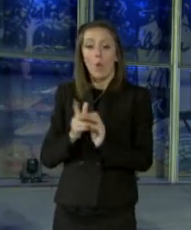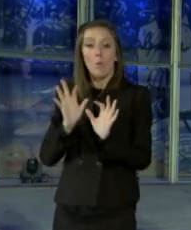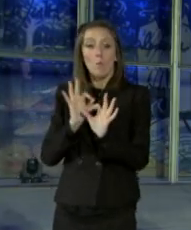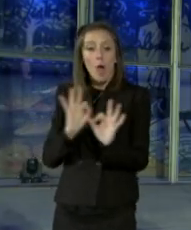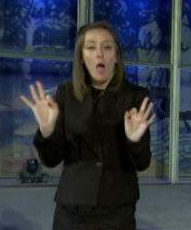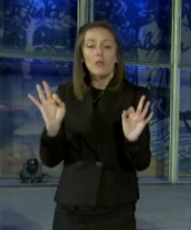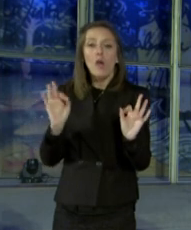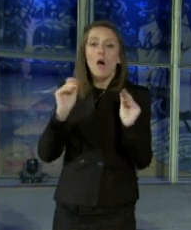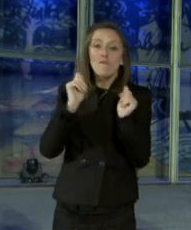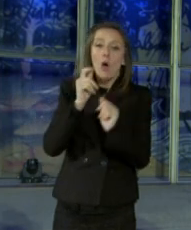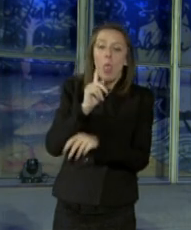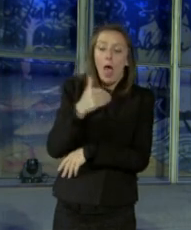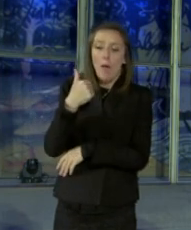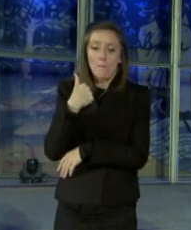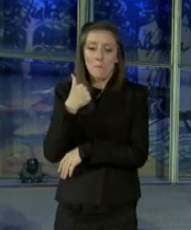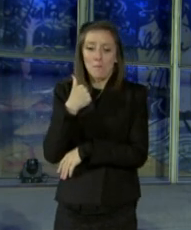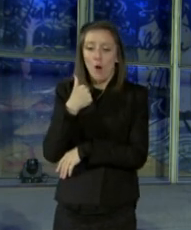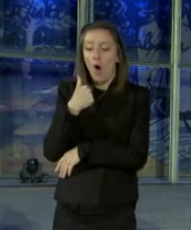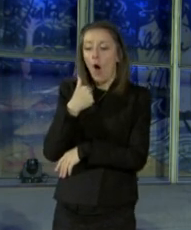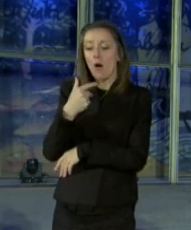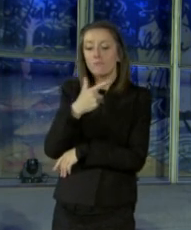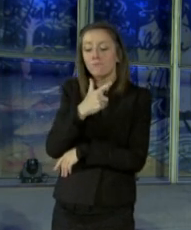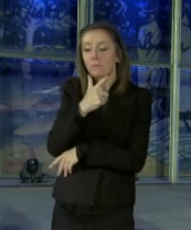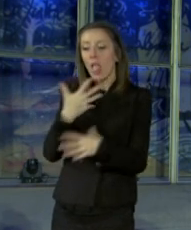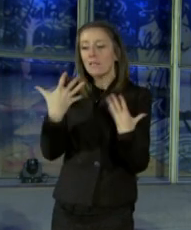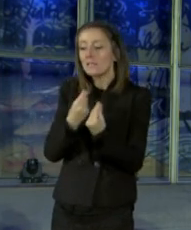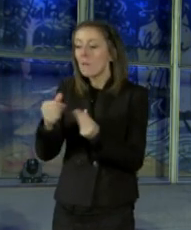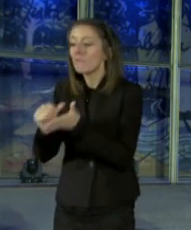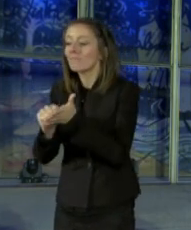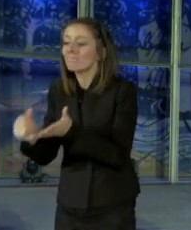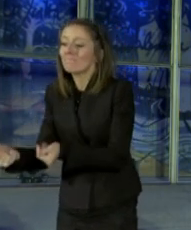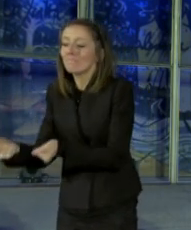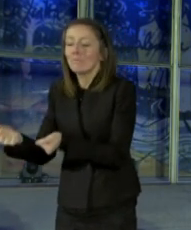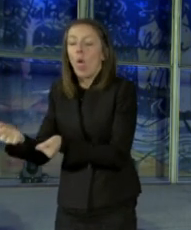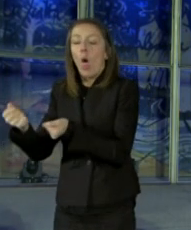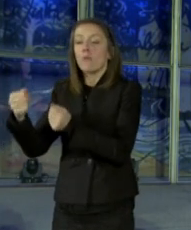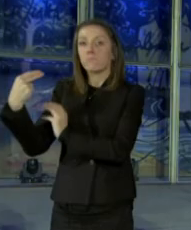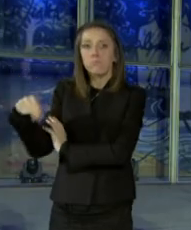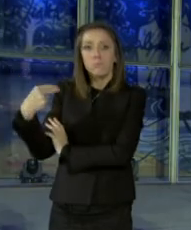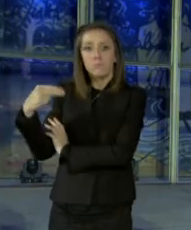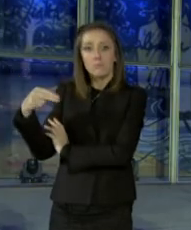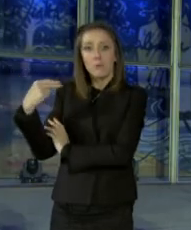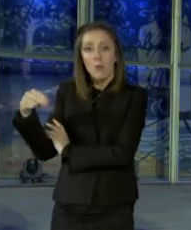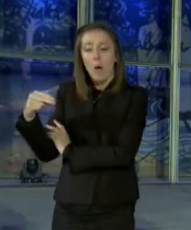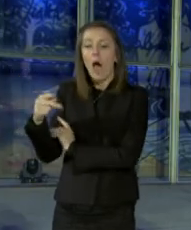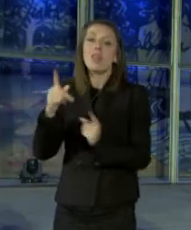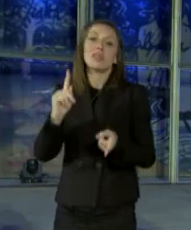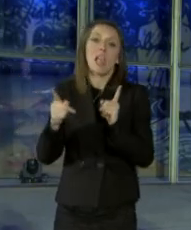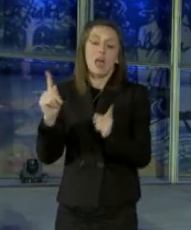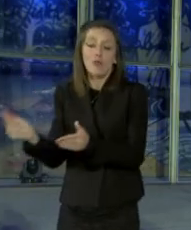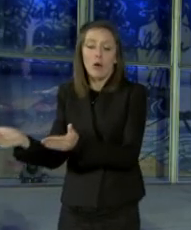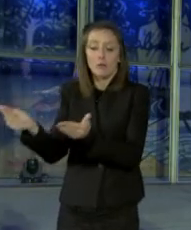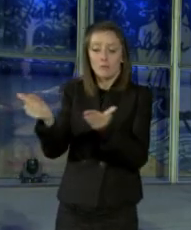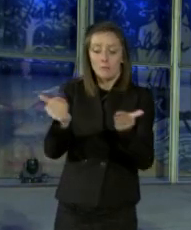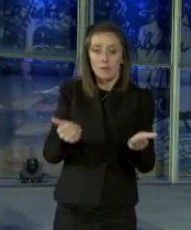guglielmo ed io cercano di sollevarlo ma non riuscendovi che dovremmo adagiarlo sul letto